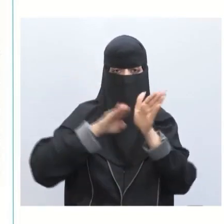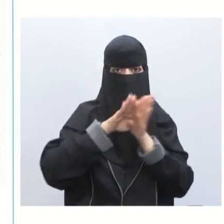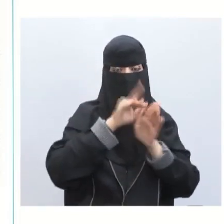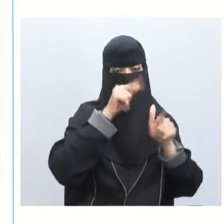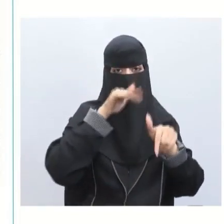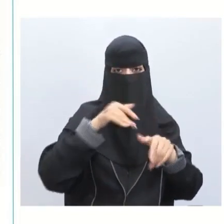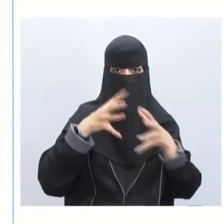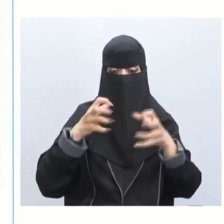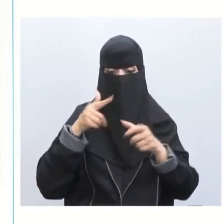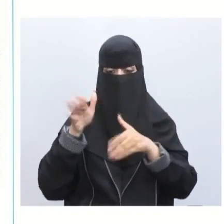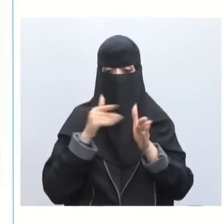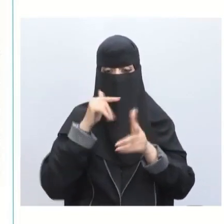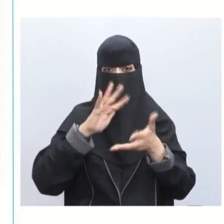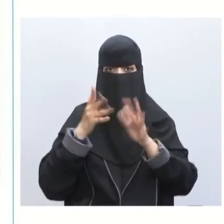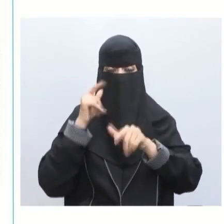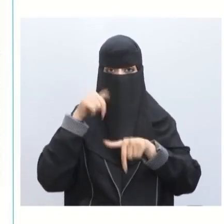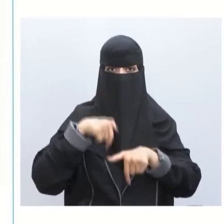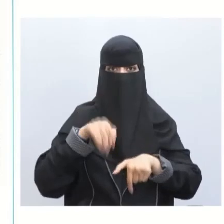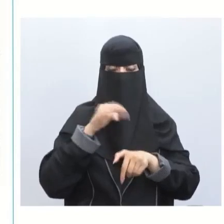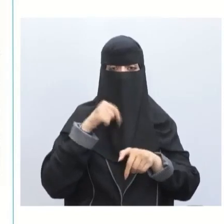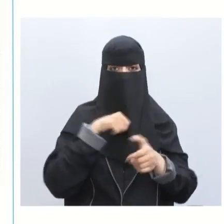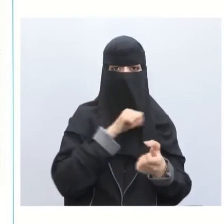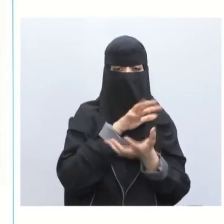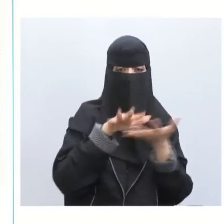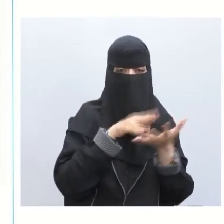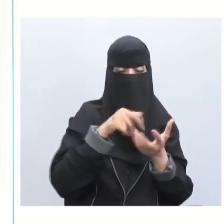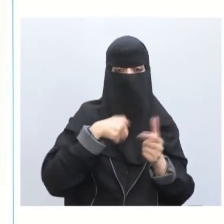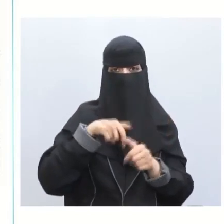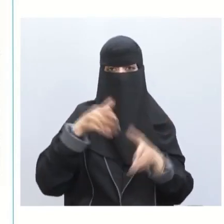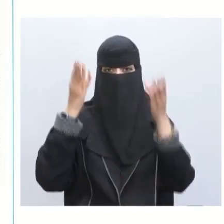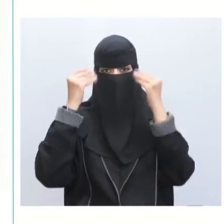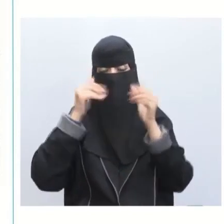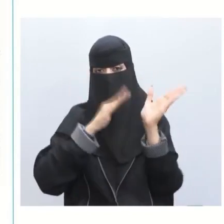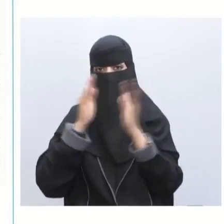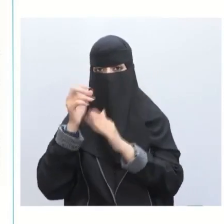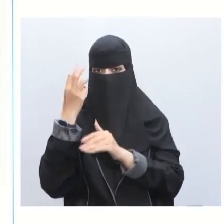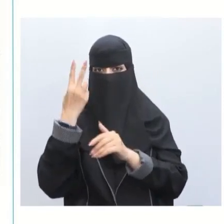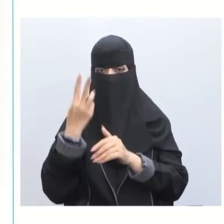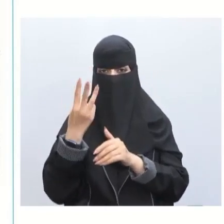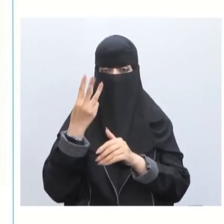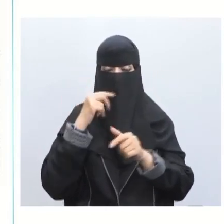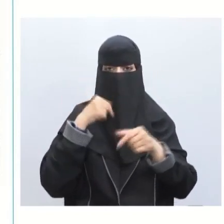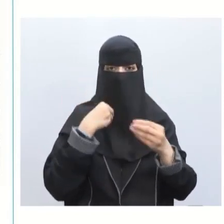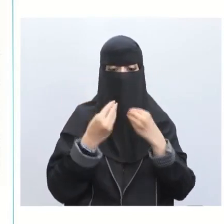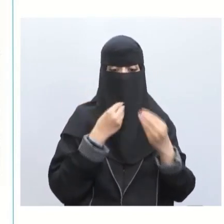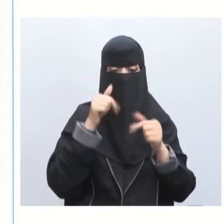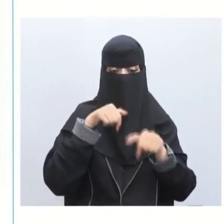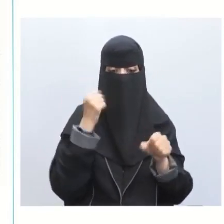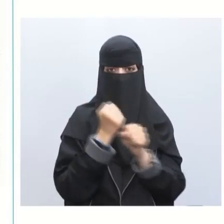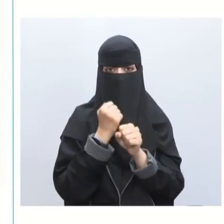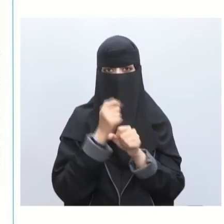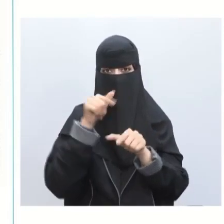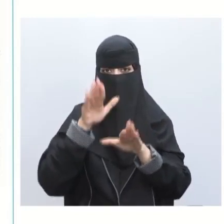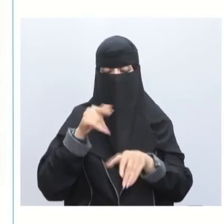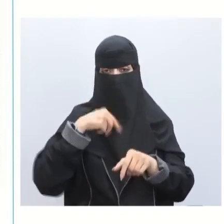المزيد من التفاصيل حول الجرائم المعلوماتيه في الوحده الثالثه وللتعامل هذه دور